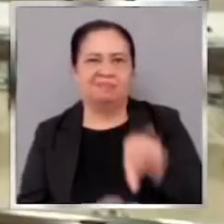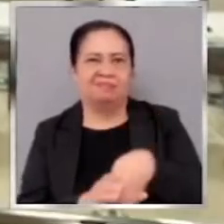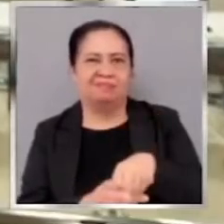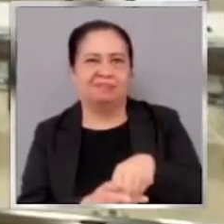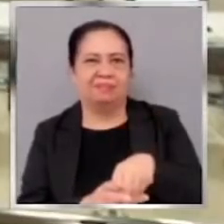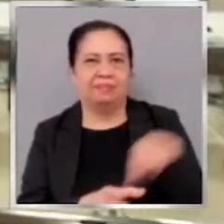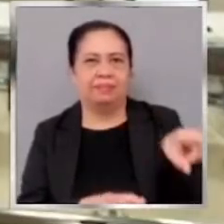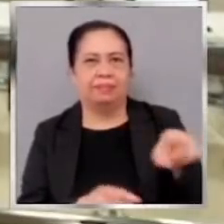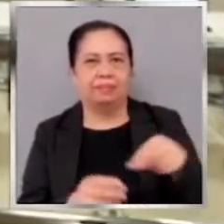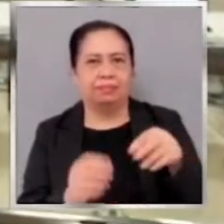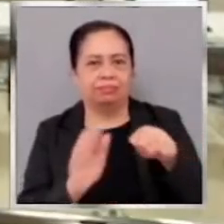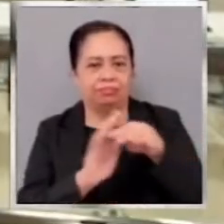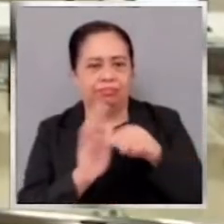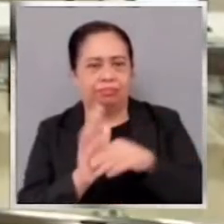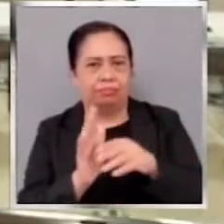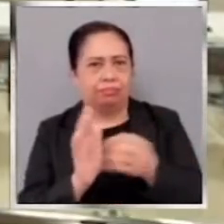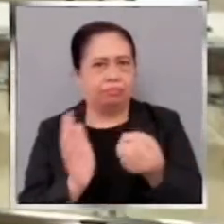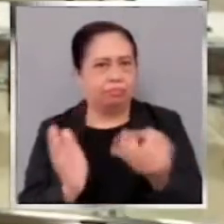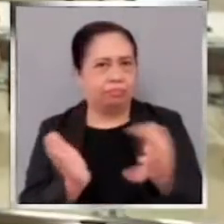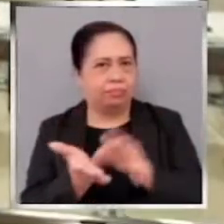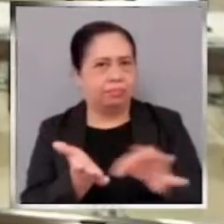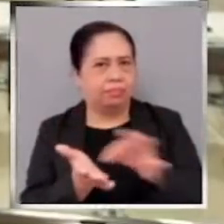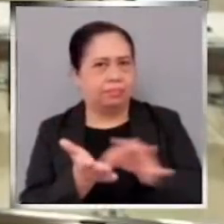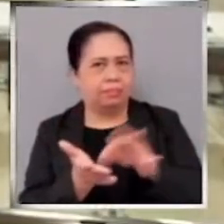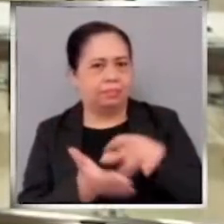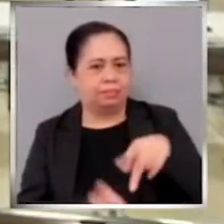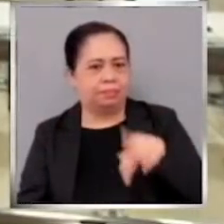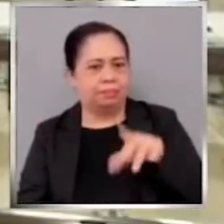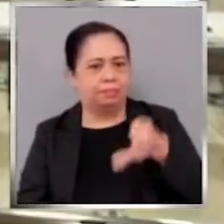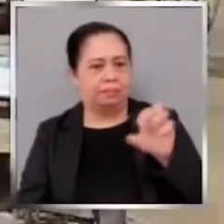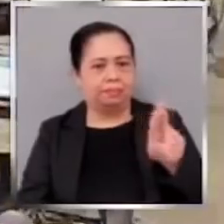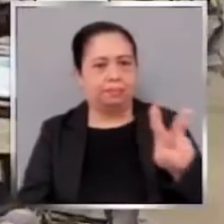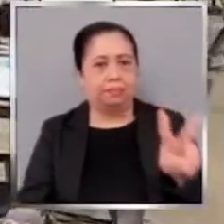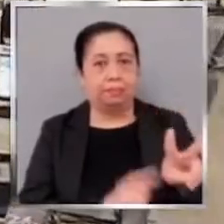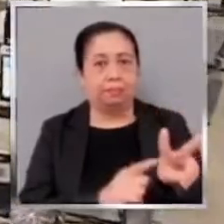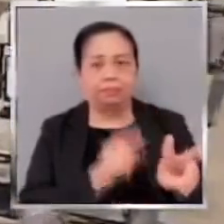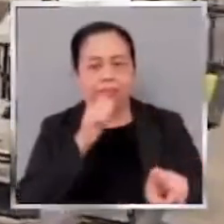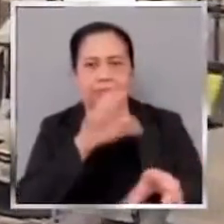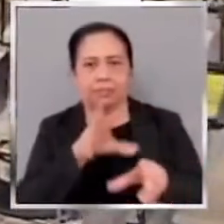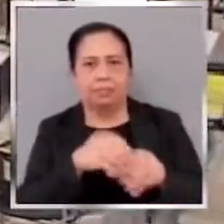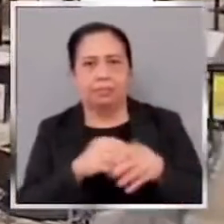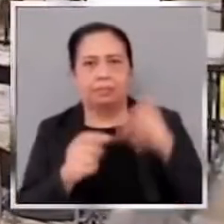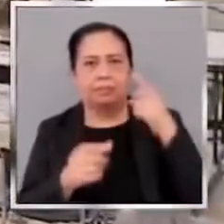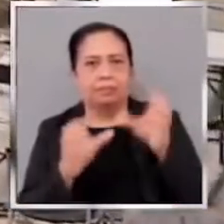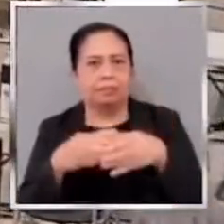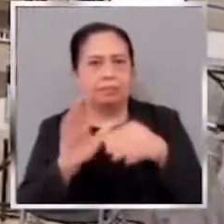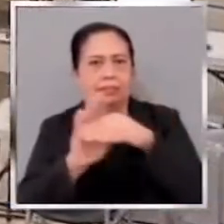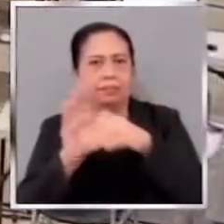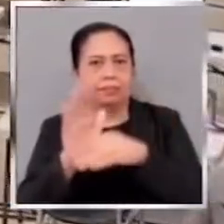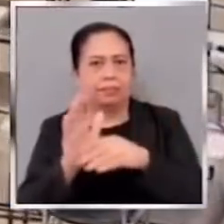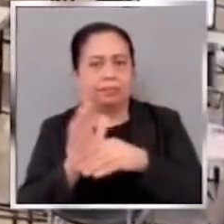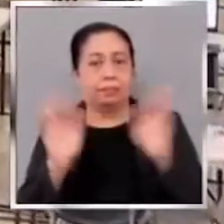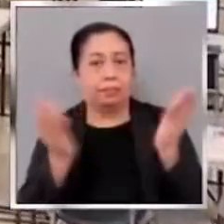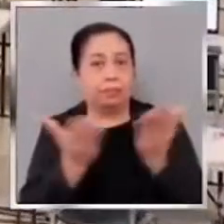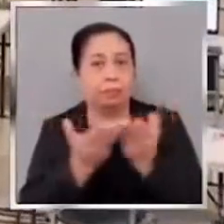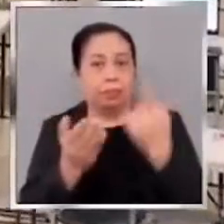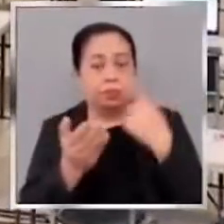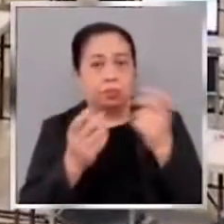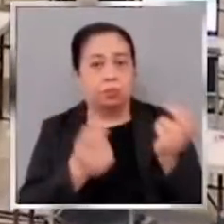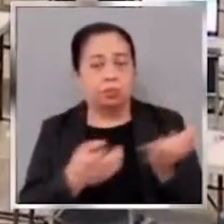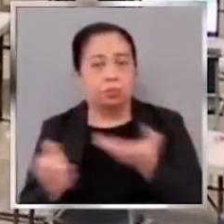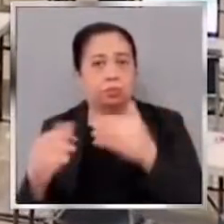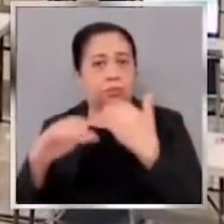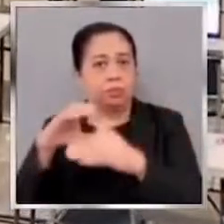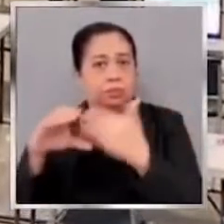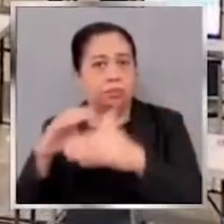tinatali ng PPCRV yung para sa party list. Ang tinatali o yung mga tinatransmit na datos dito